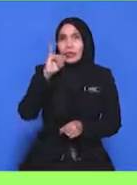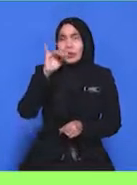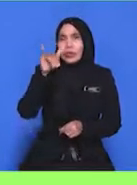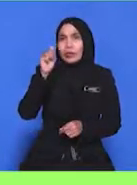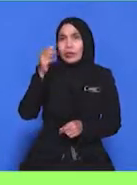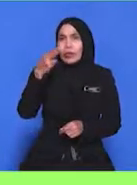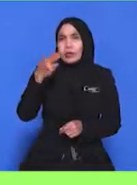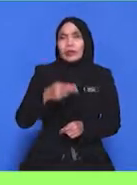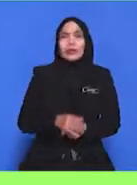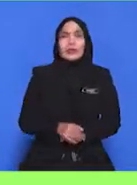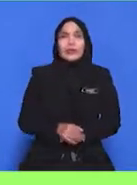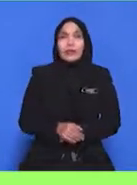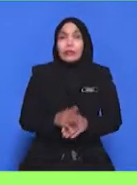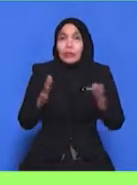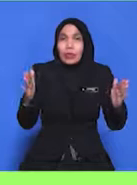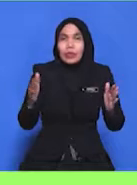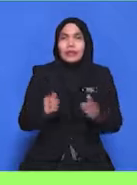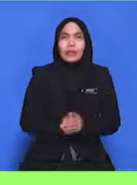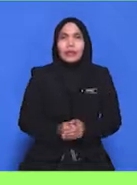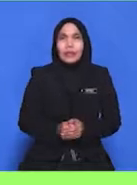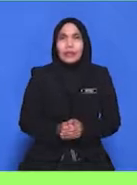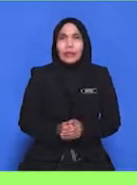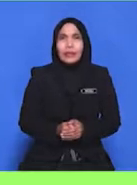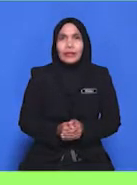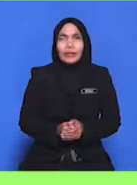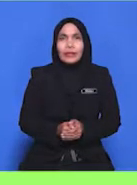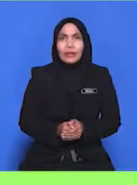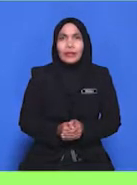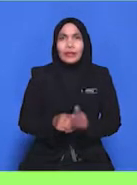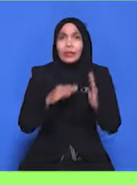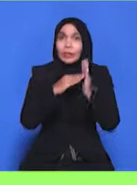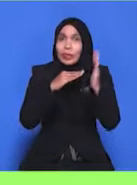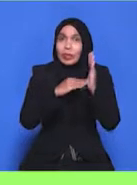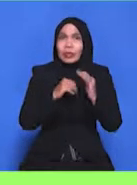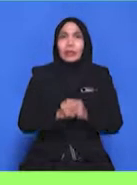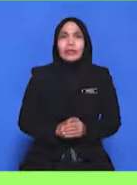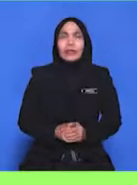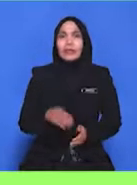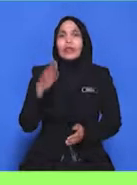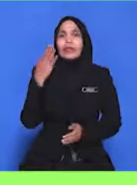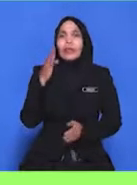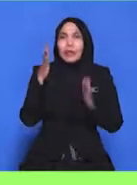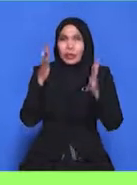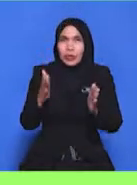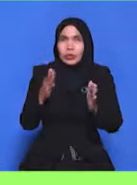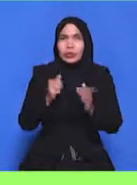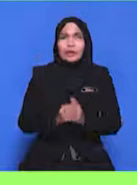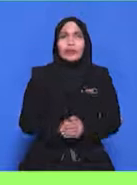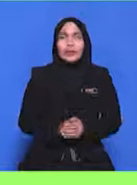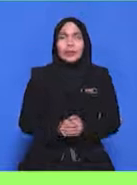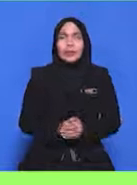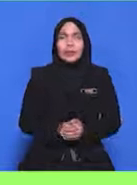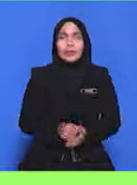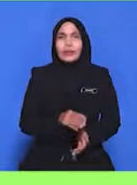dan juga Eropah. Khalifah Kerajaan Umayyah adalah seramai 14 orang khalifah dan terdapat